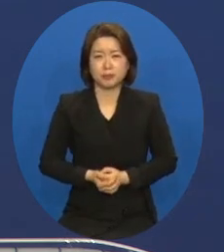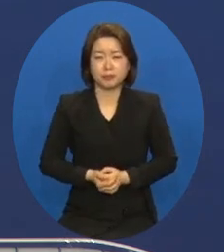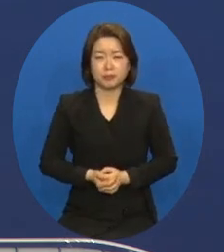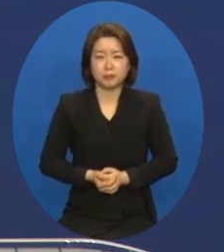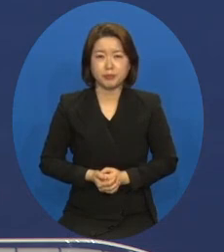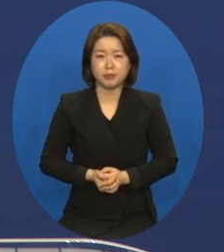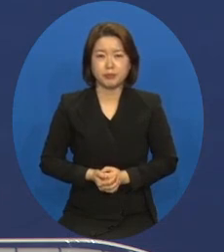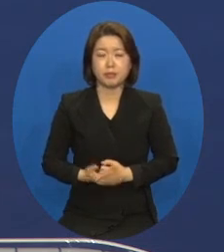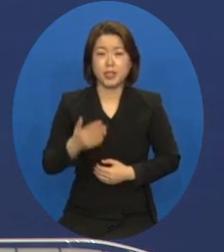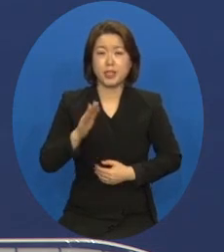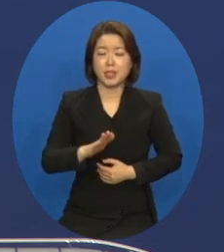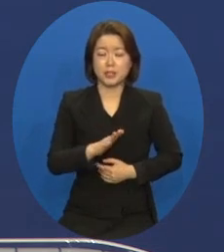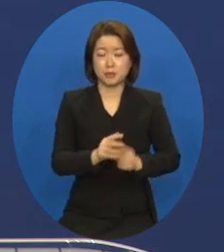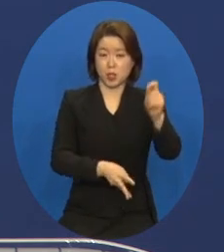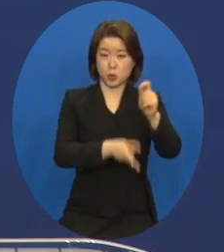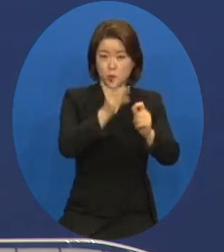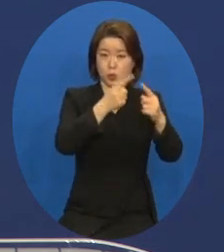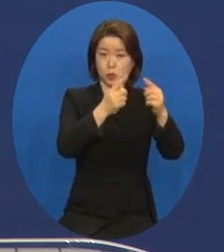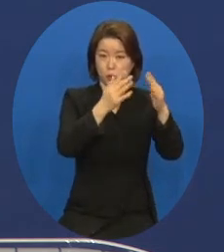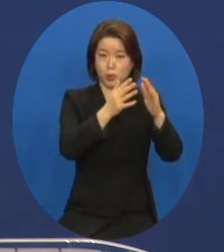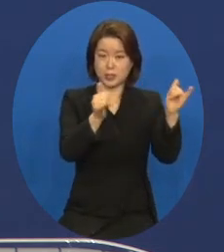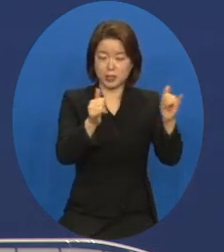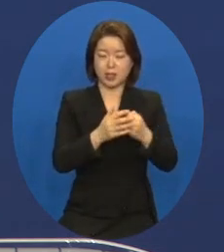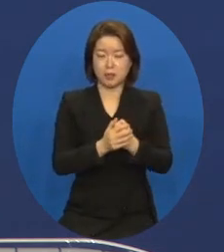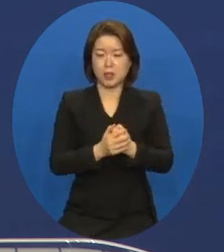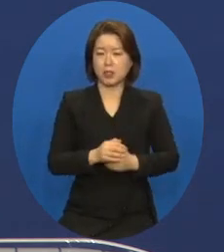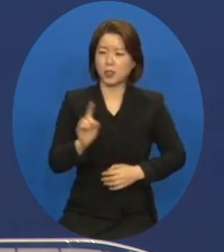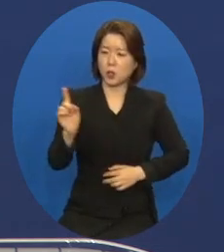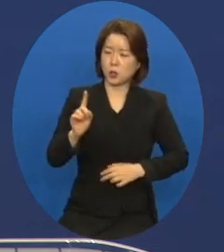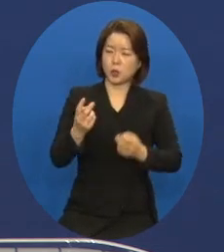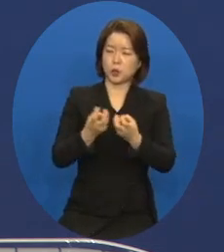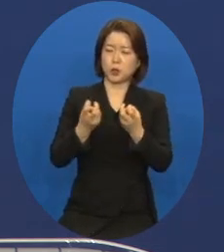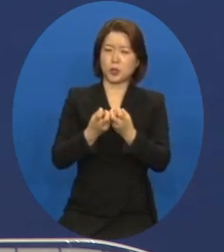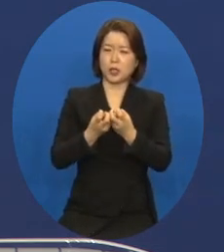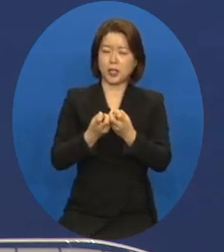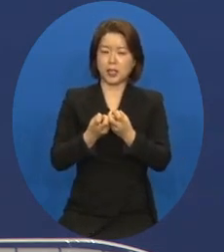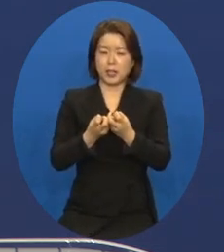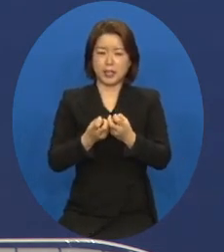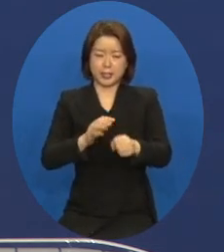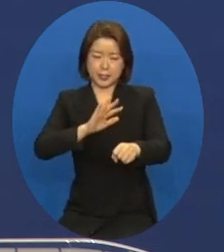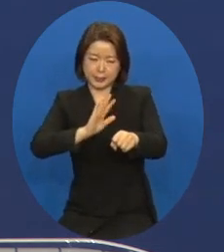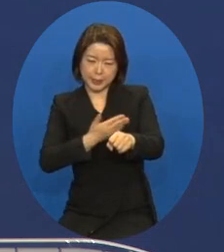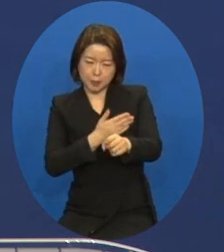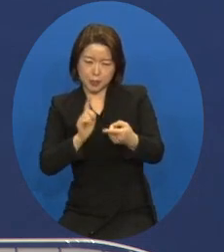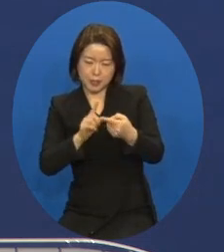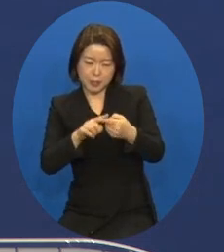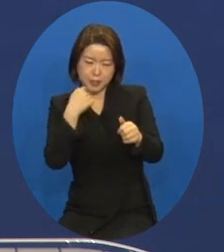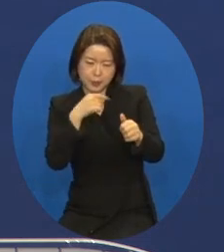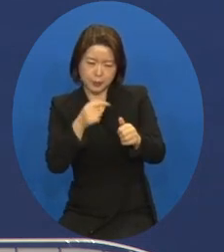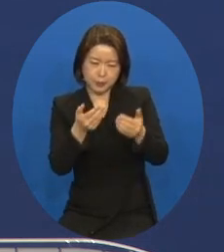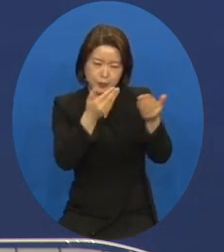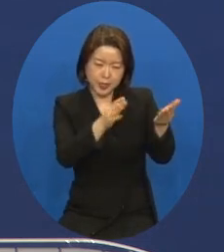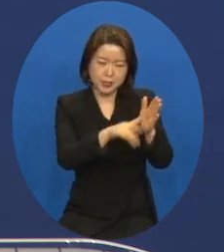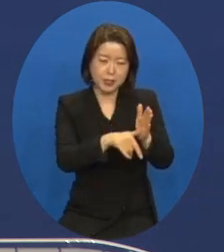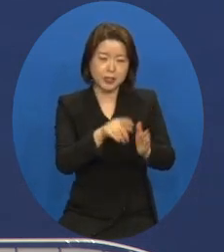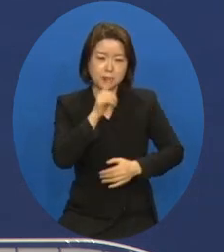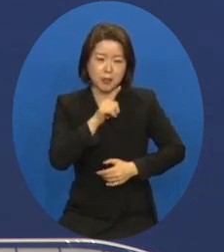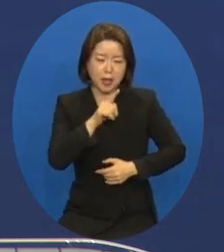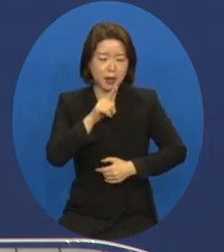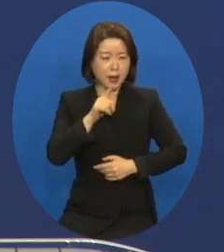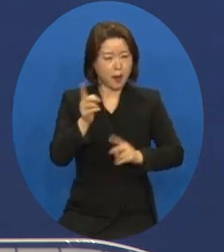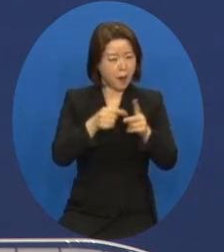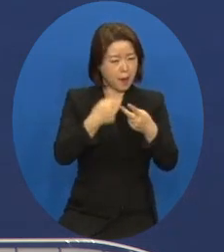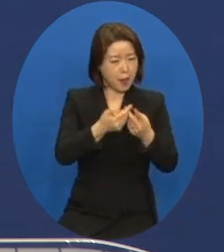그렇지만 고린도 교인들이 어떻게 그 말을 받아들일 지는 사도 바울도 자신이 없었습니다